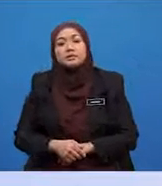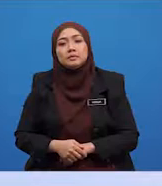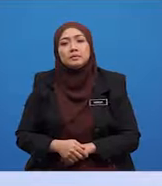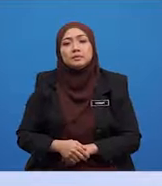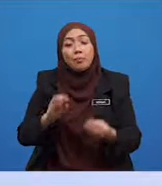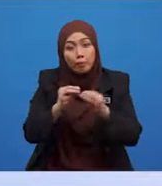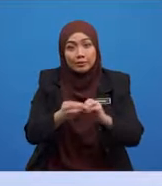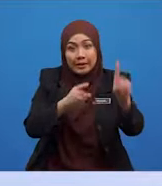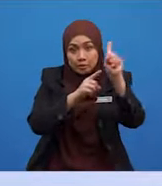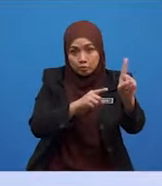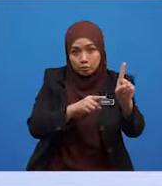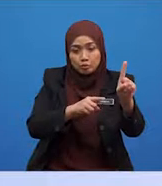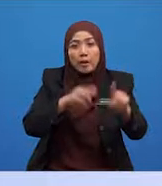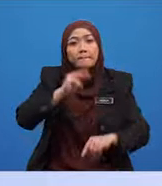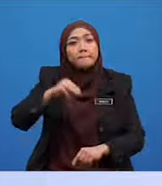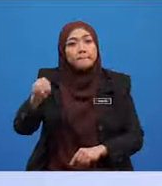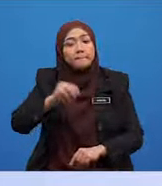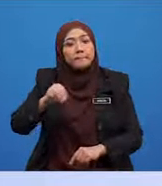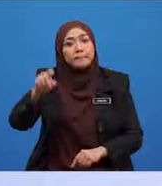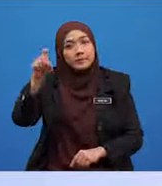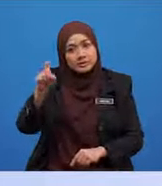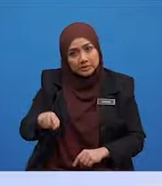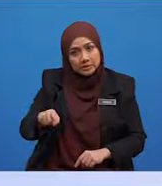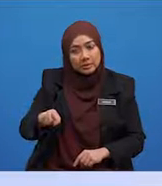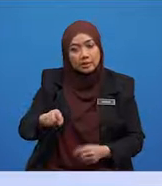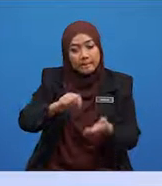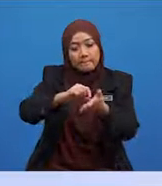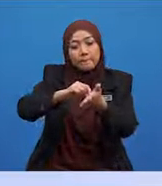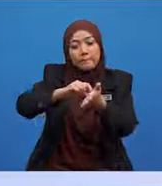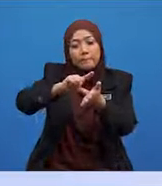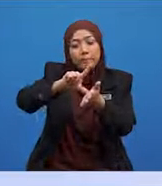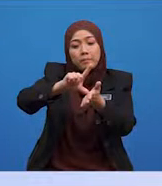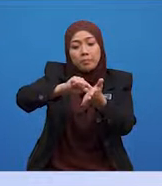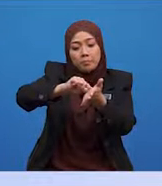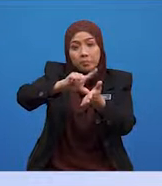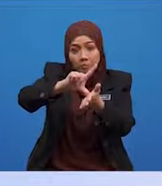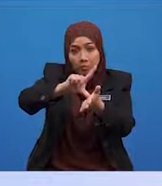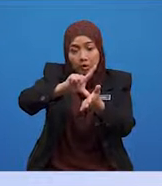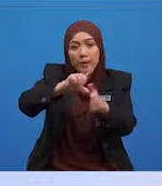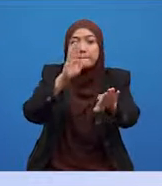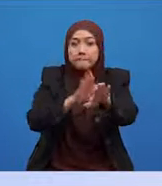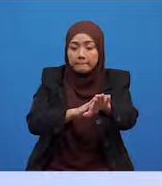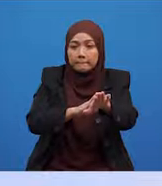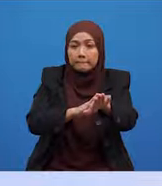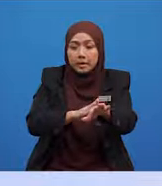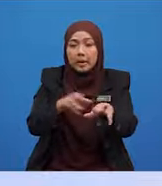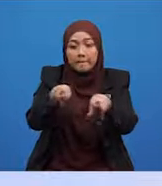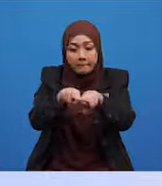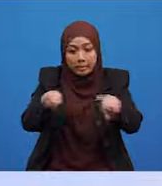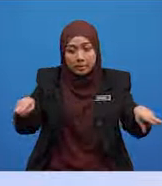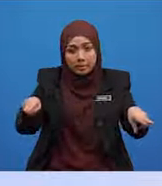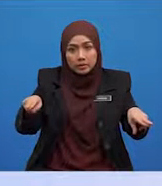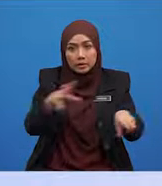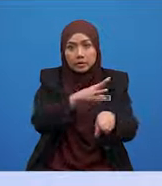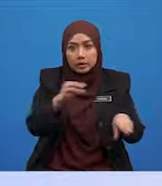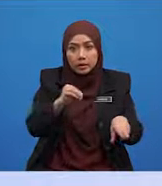pertama, anda perlu membuka jangka lukis pada pembaris dan ukur selebar